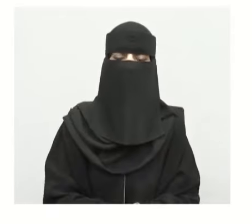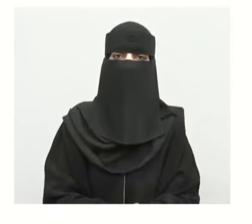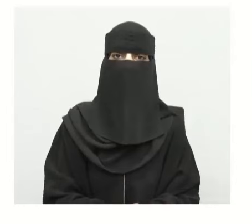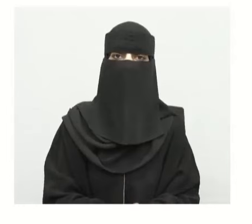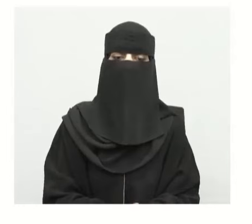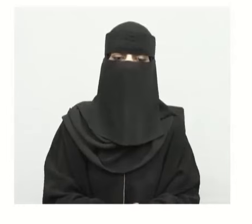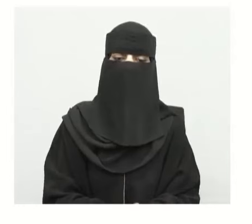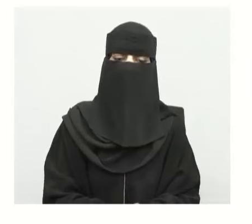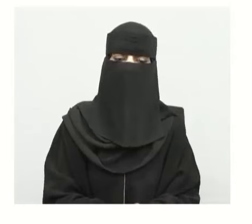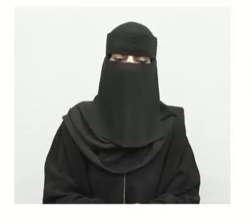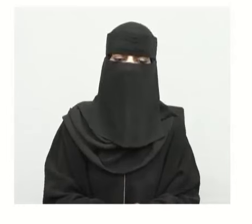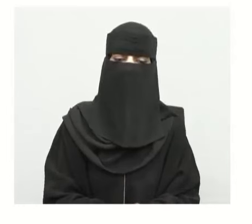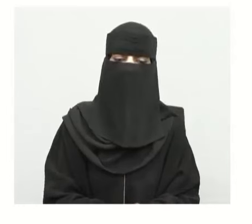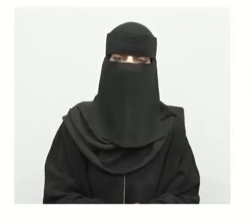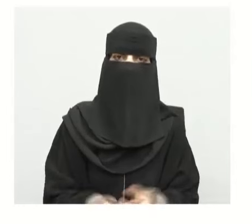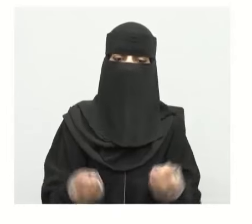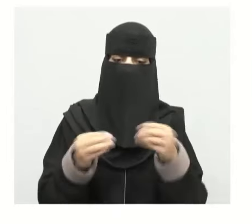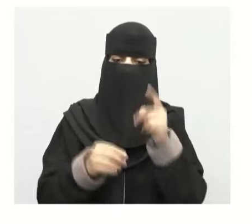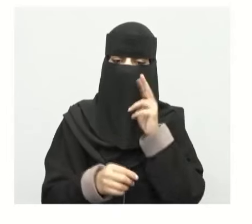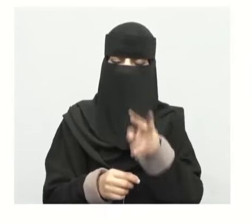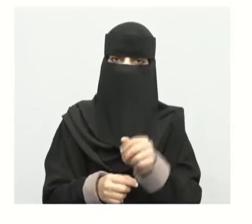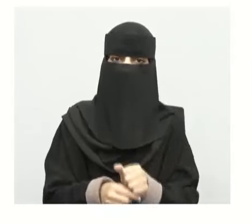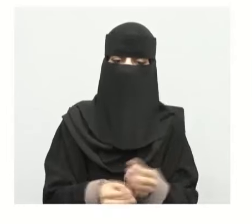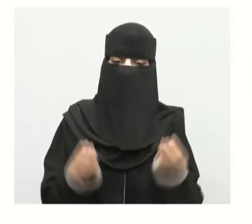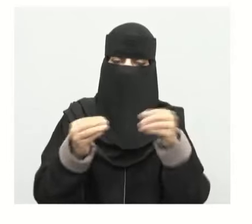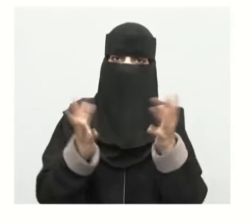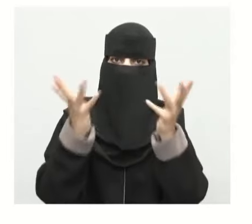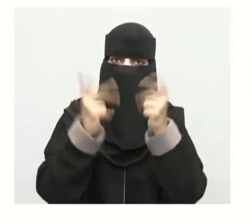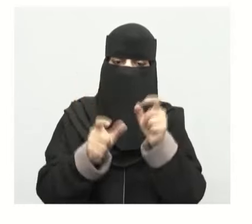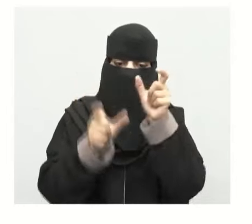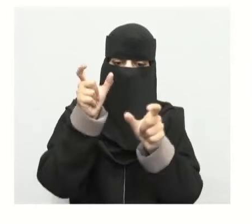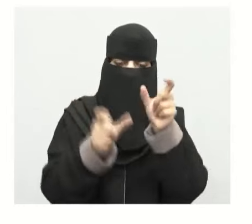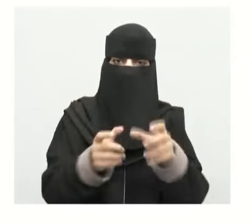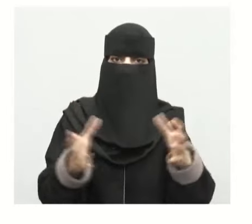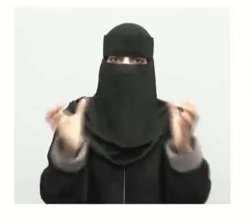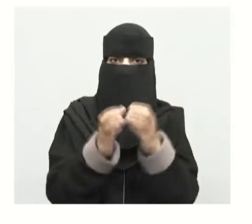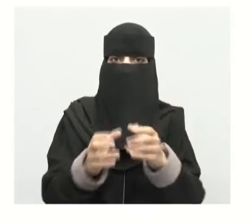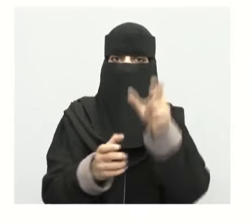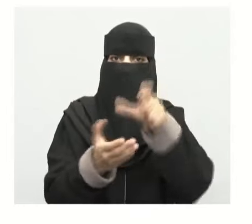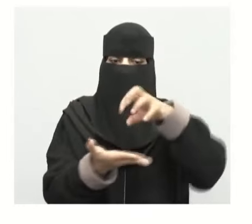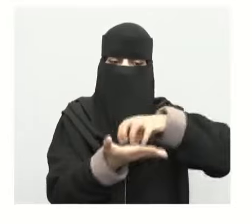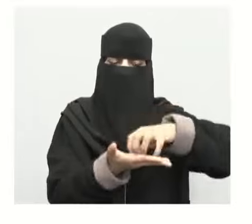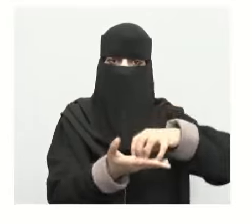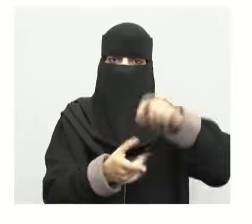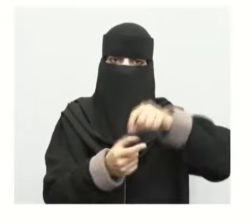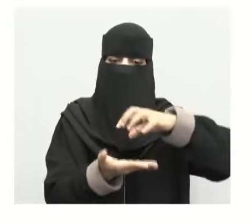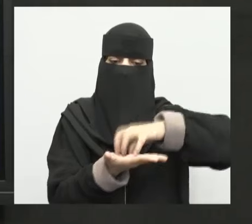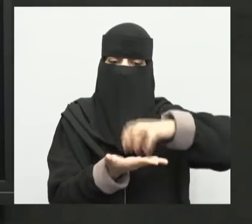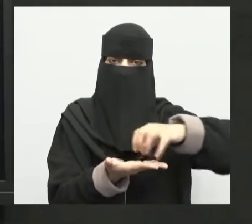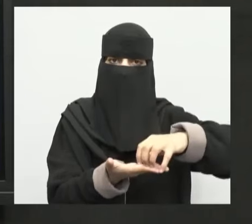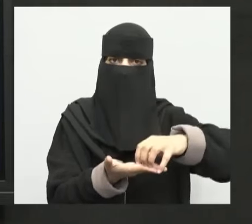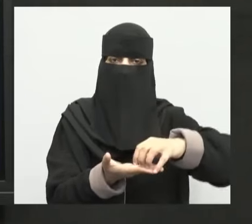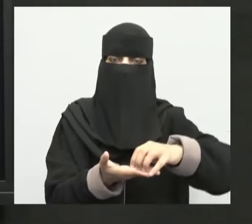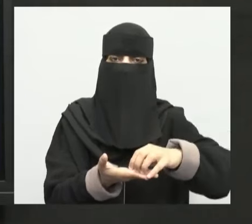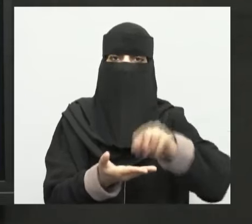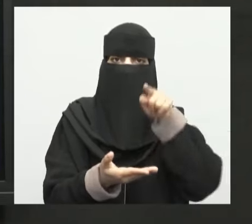اذا تزداد لاحظوا معي تزداد الكثافه السكانيه في